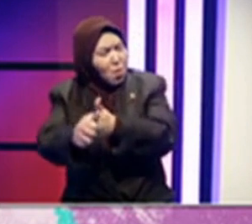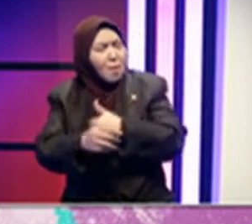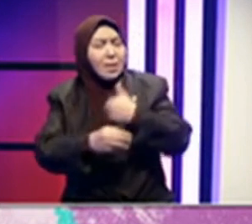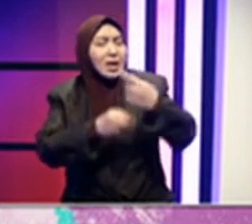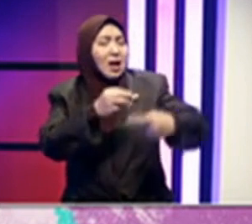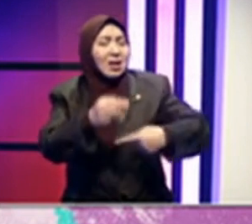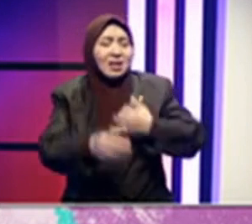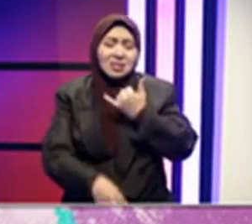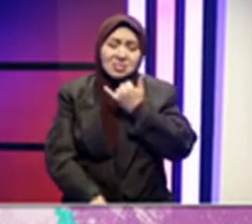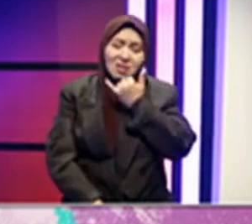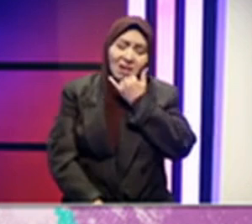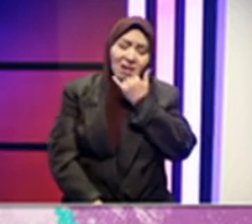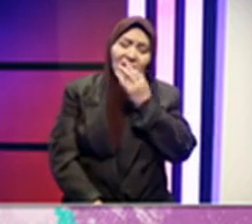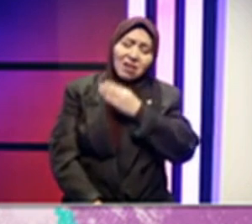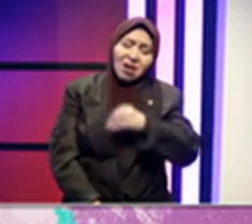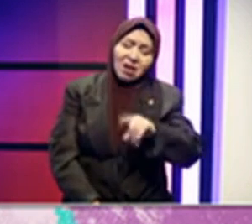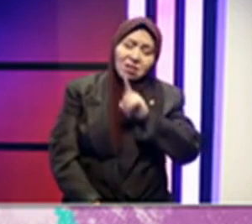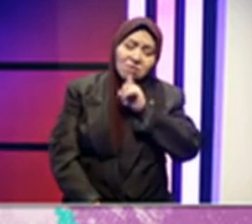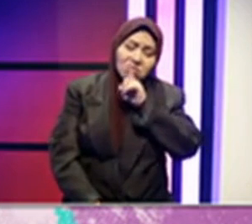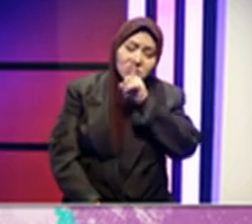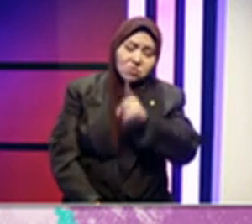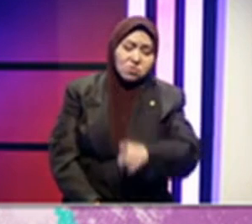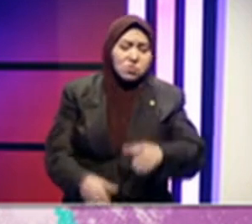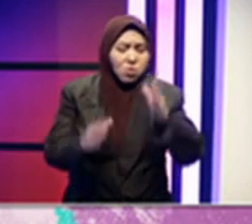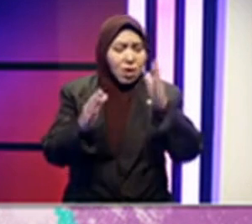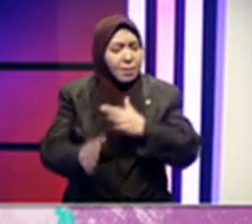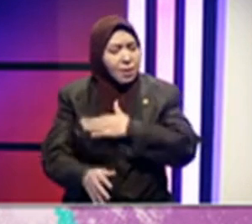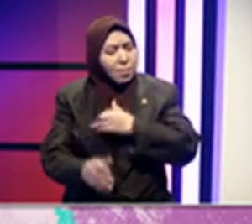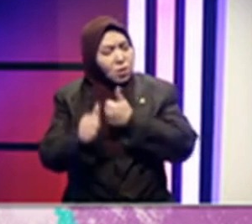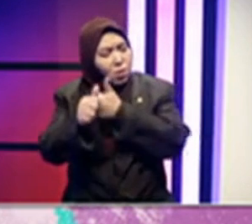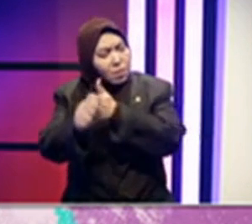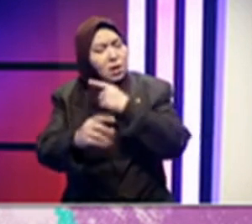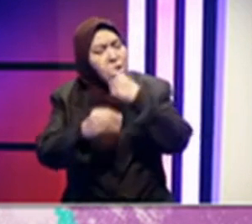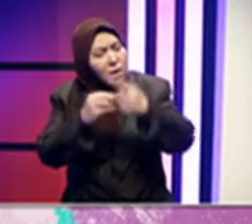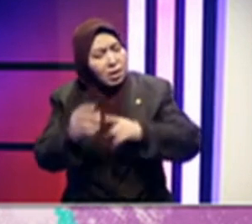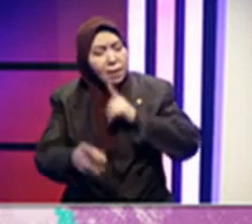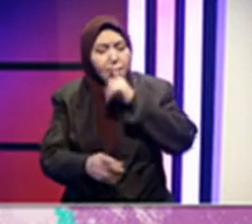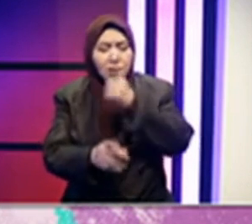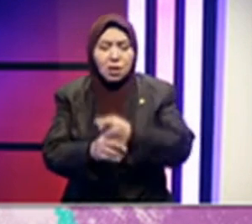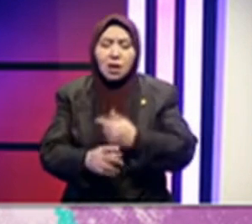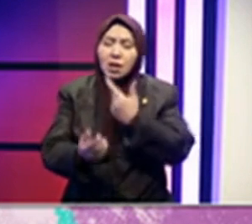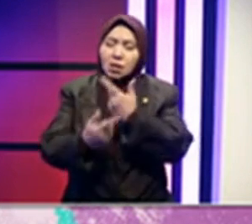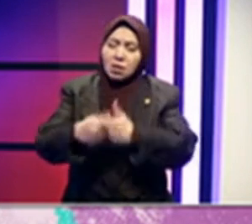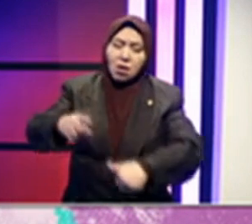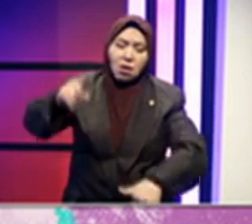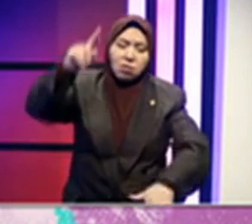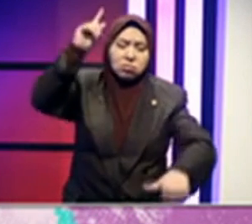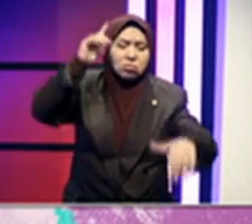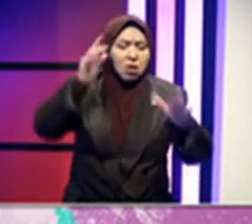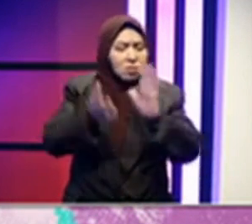وأن الذين آمنوا اتبعوا الحق من ربهم